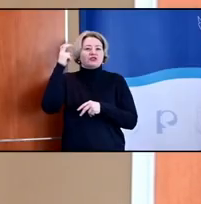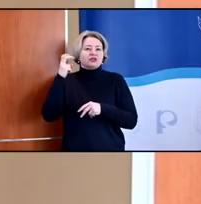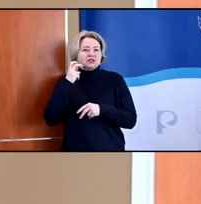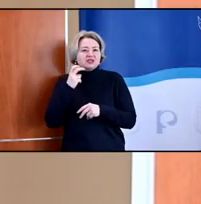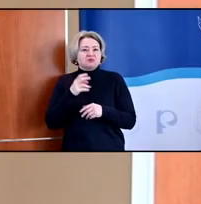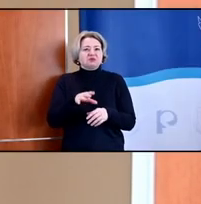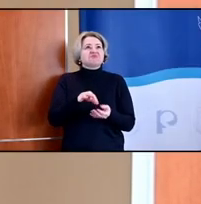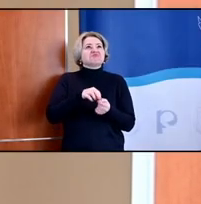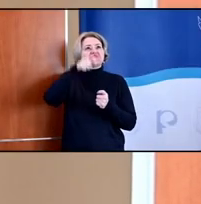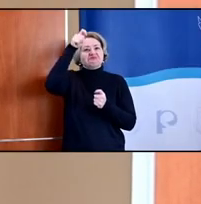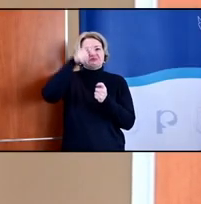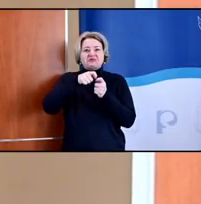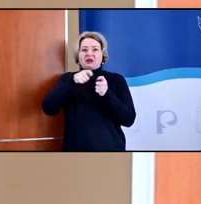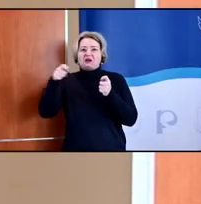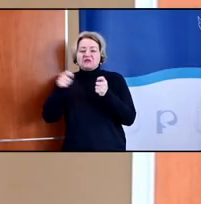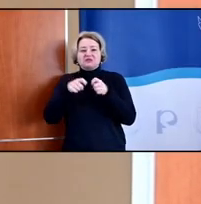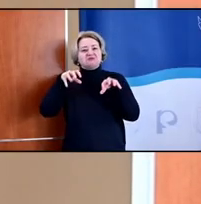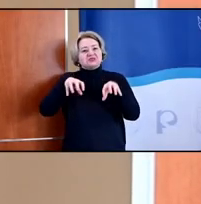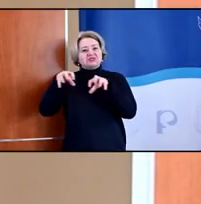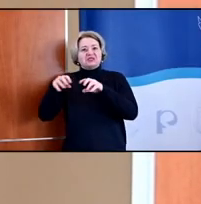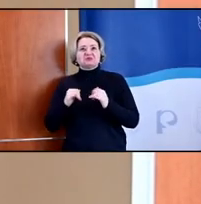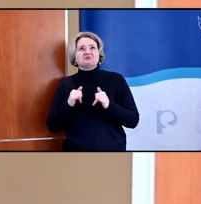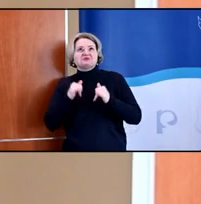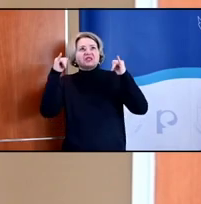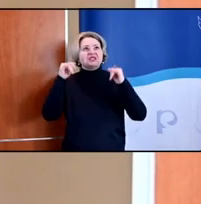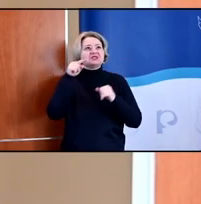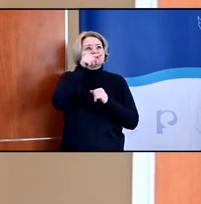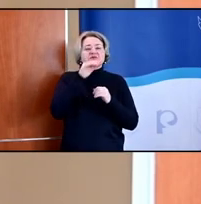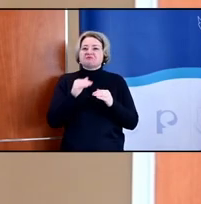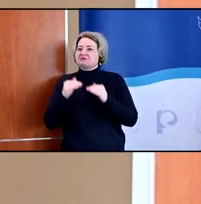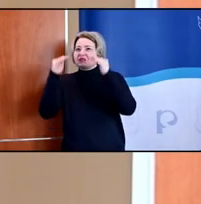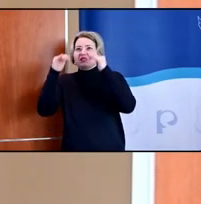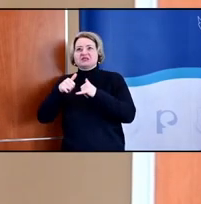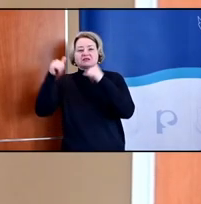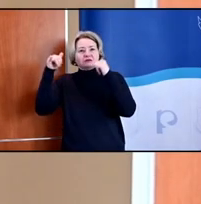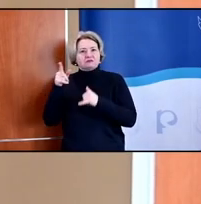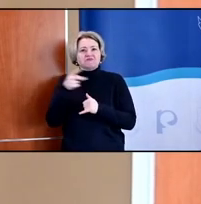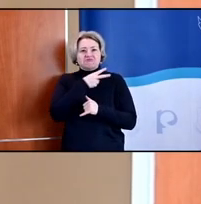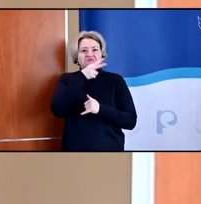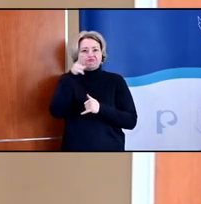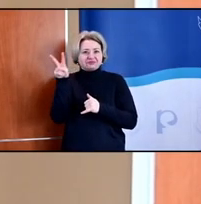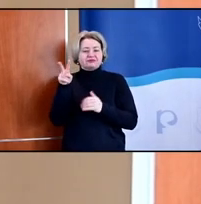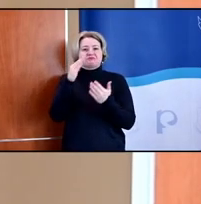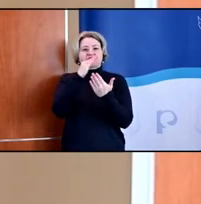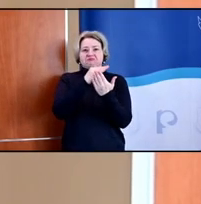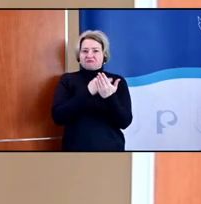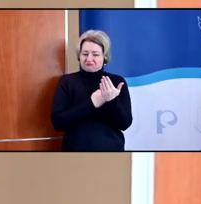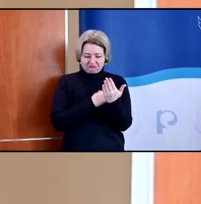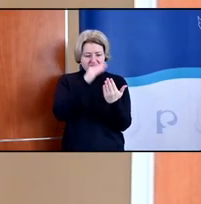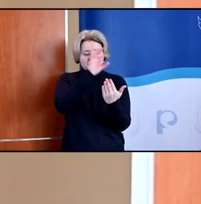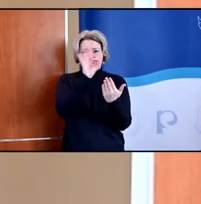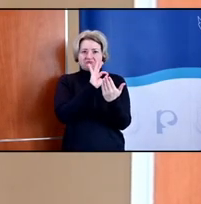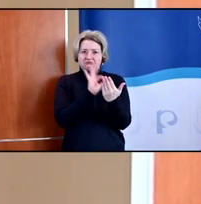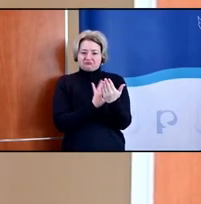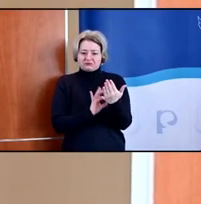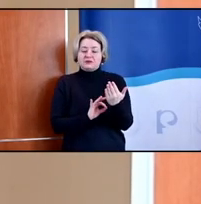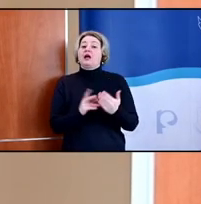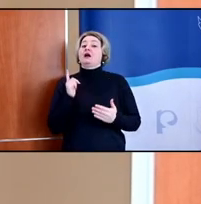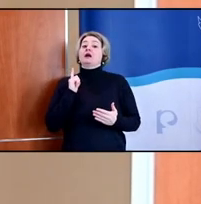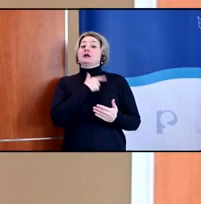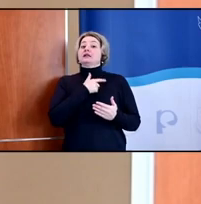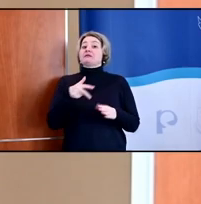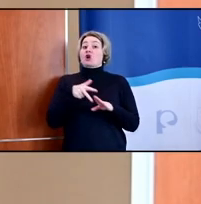tényezőket amiken fejleszteniük kell az intézményeknek itt nem csak a fizikai